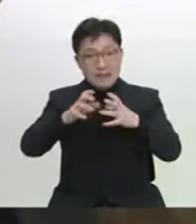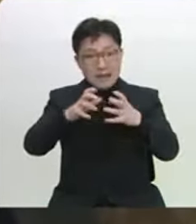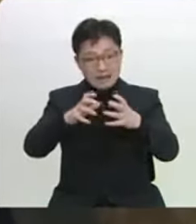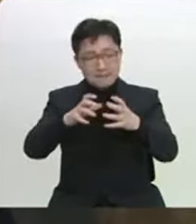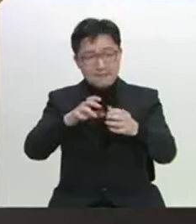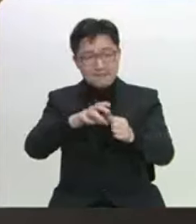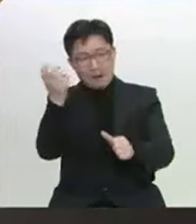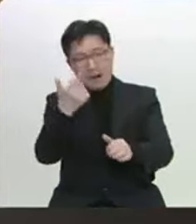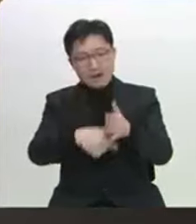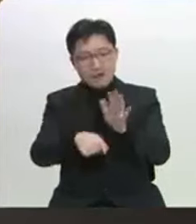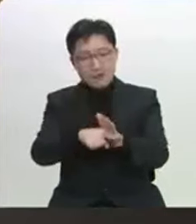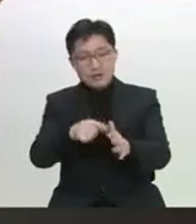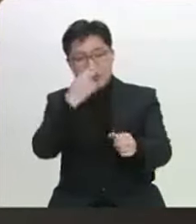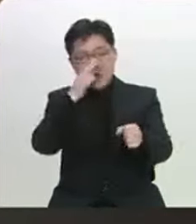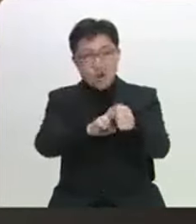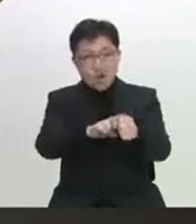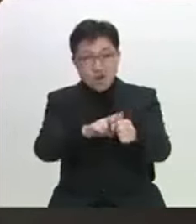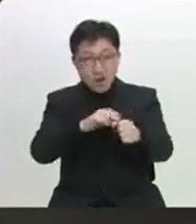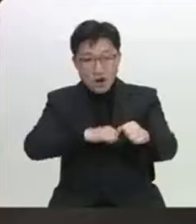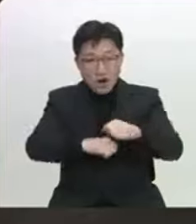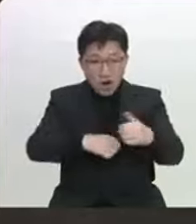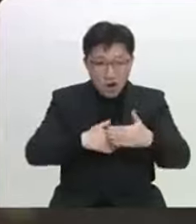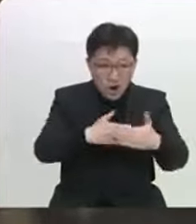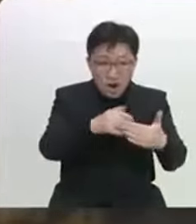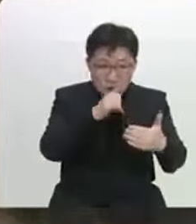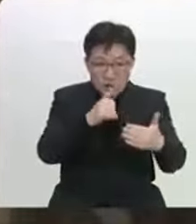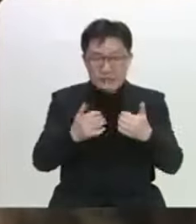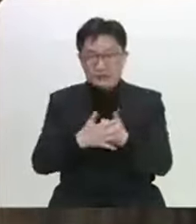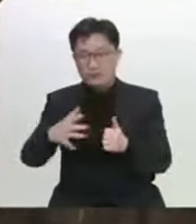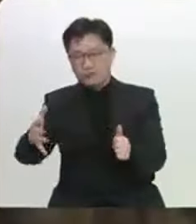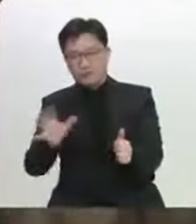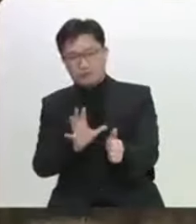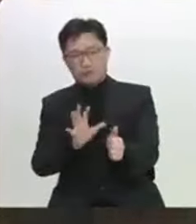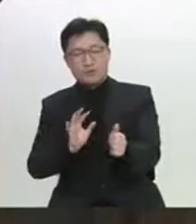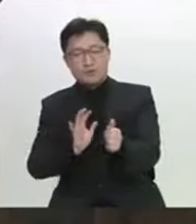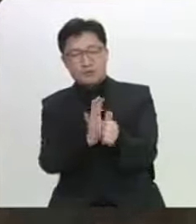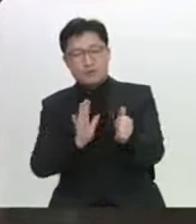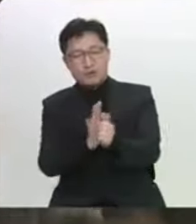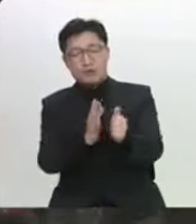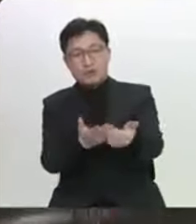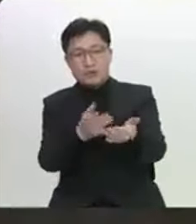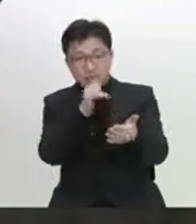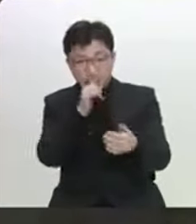않냐? 우리 동지들 도와주셔서 여기 왔어요.